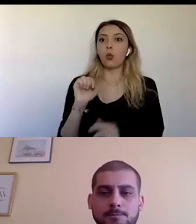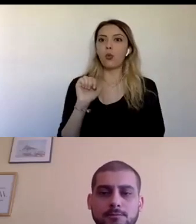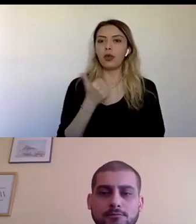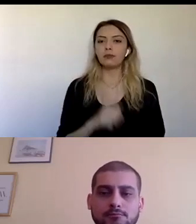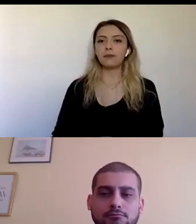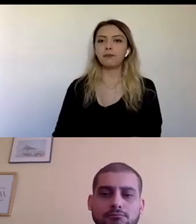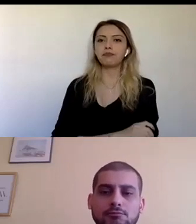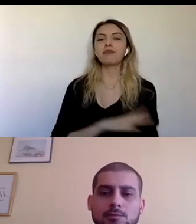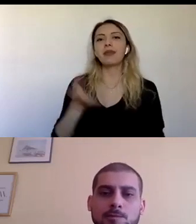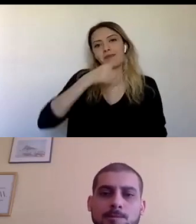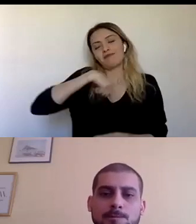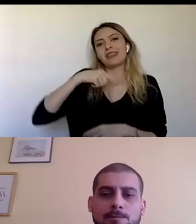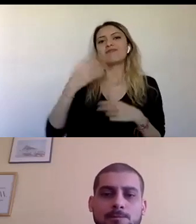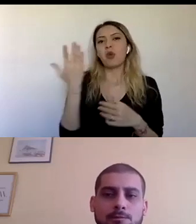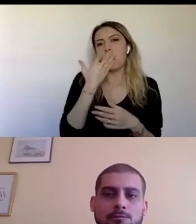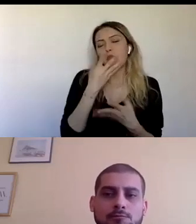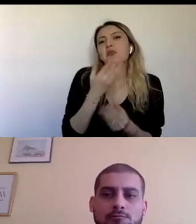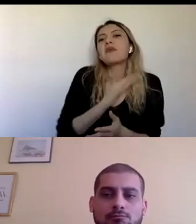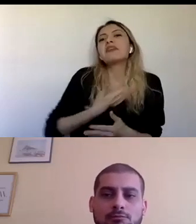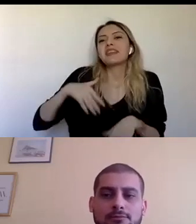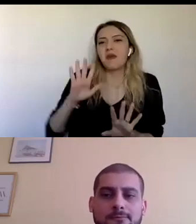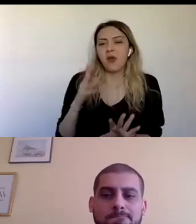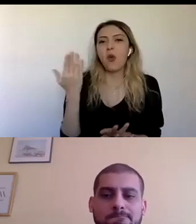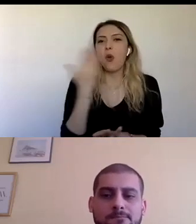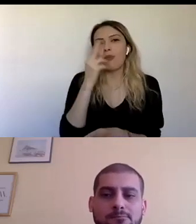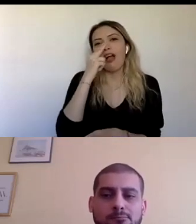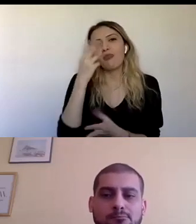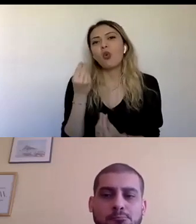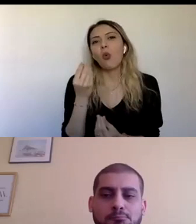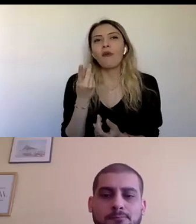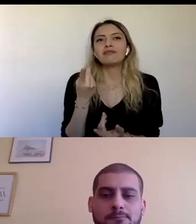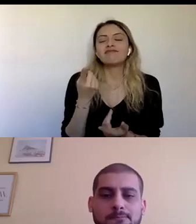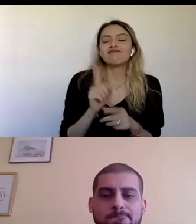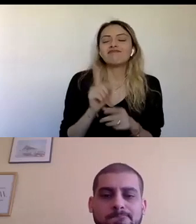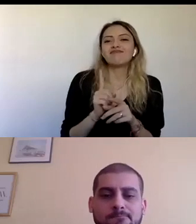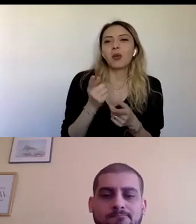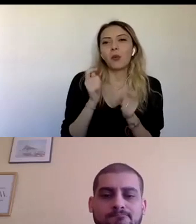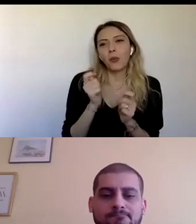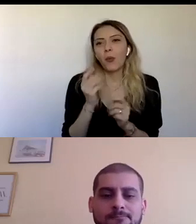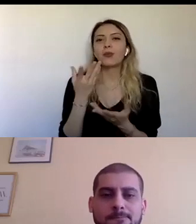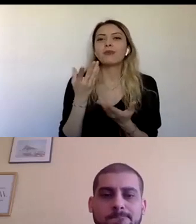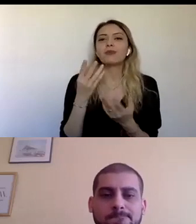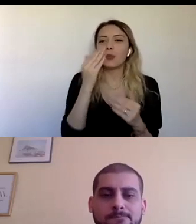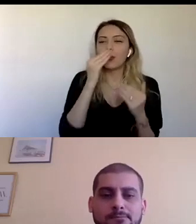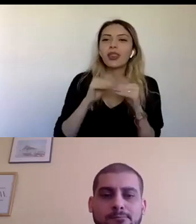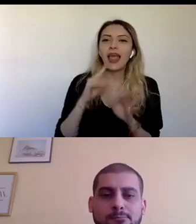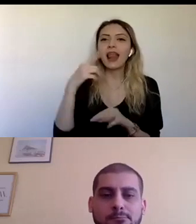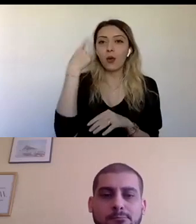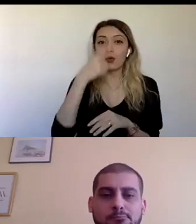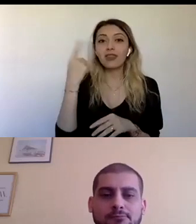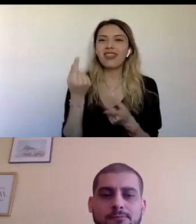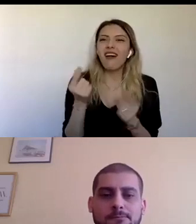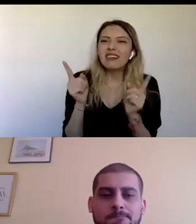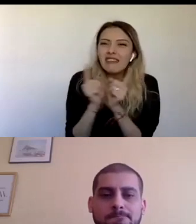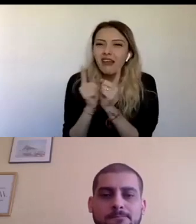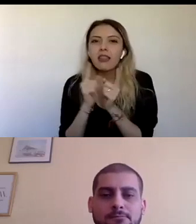bir topluluk değiliz. Genelde okuma alışkanlığımız oldukça kısa. Dolayısıyla videolar ya da interaktif materyaller çok işimize yarıyor. Mesela bir